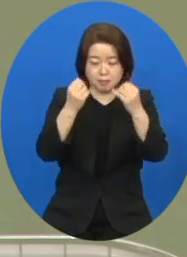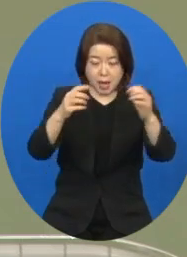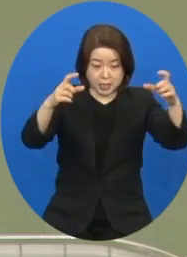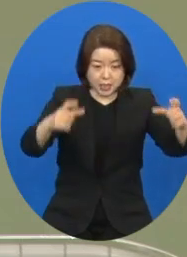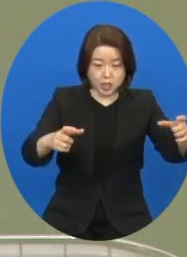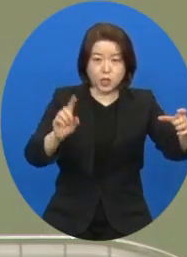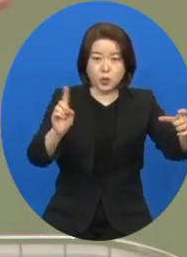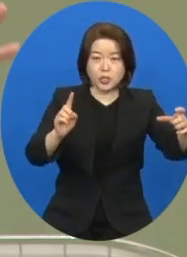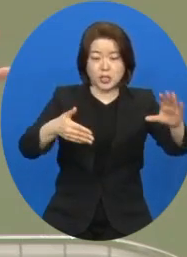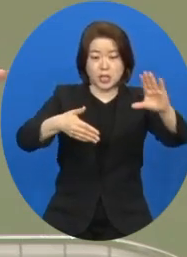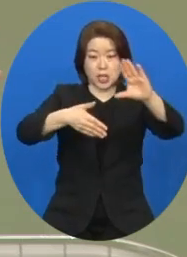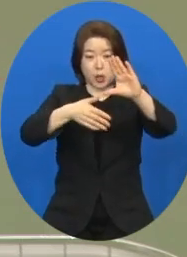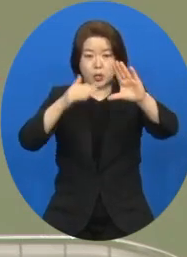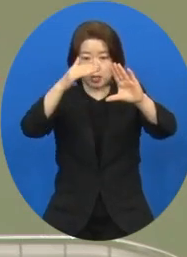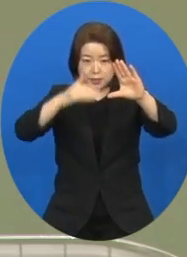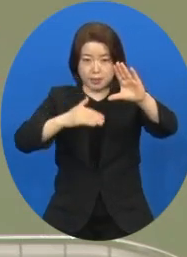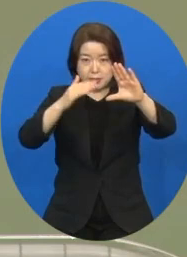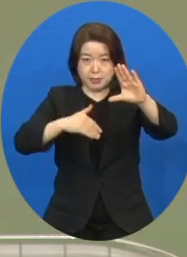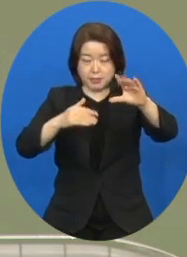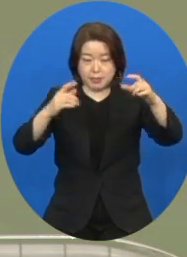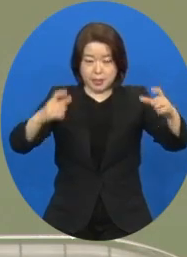남부지역인데 남부지역은 더 심했어요.